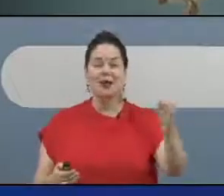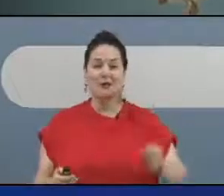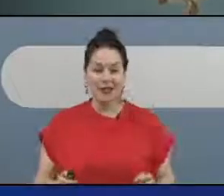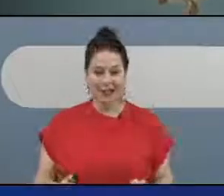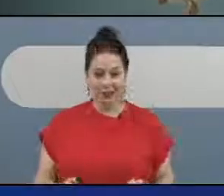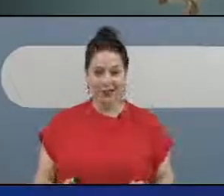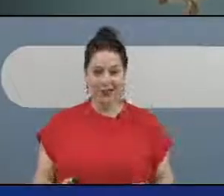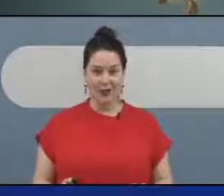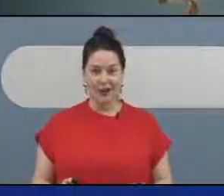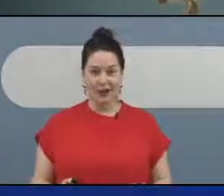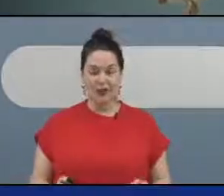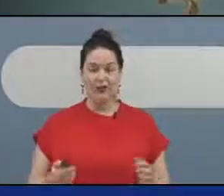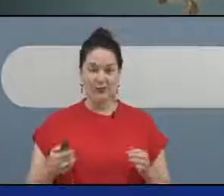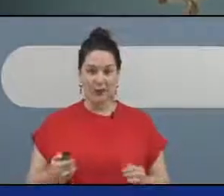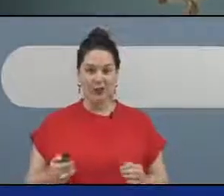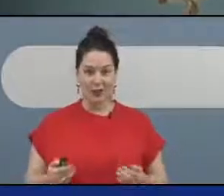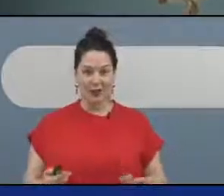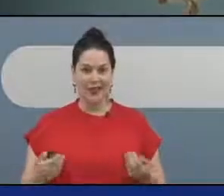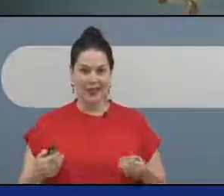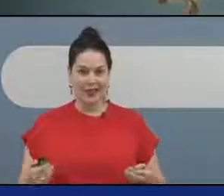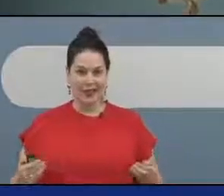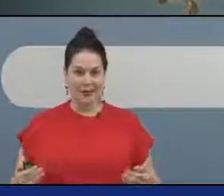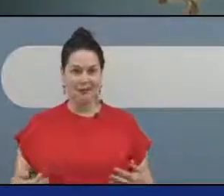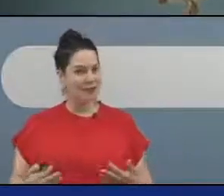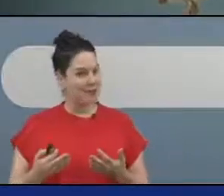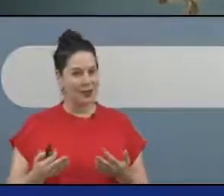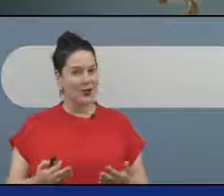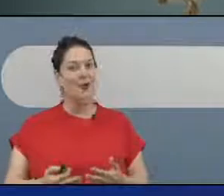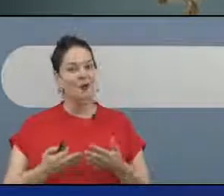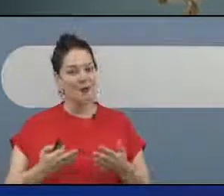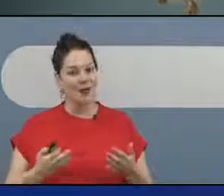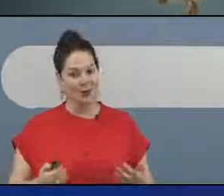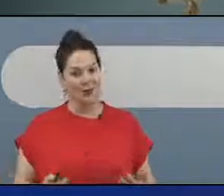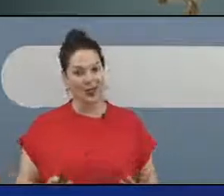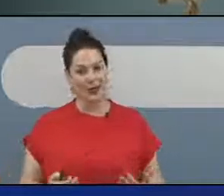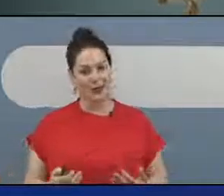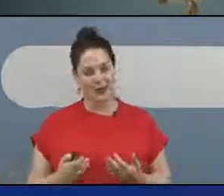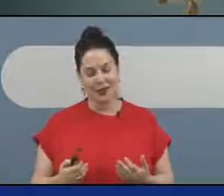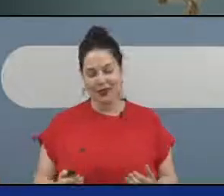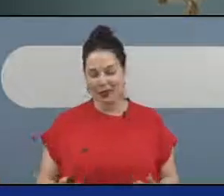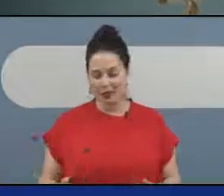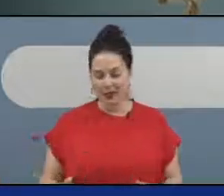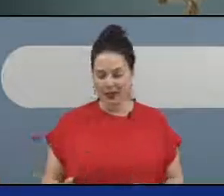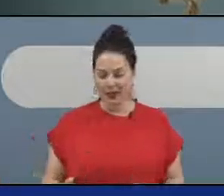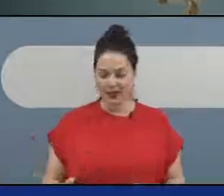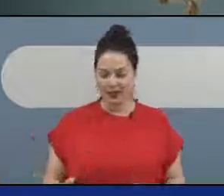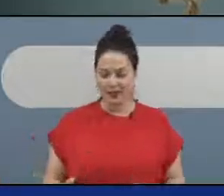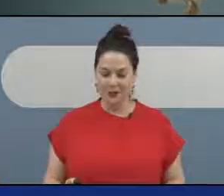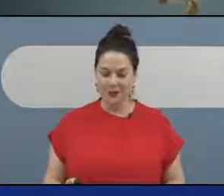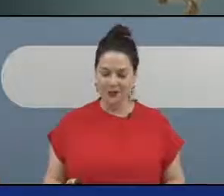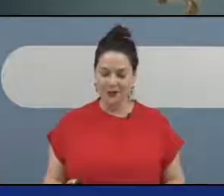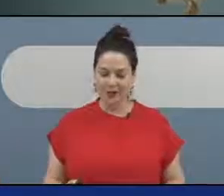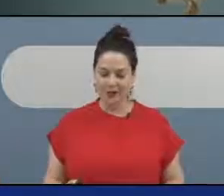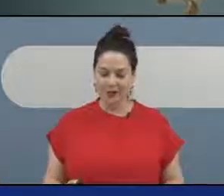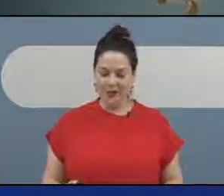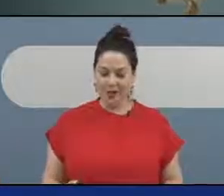ציפור שמלמנת את הגוזל שלה לעוף, אבל זה מאוד שונה כי זה אדם והבן שלו ממש לא יודע לעוף, זה לא חלק מה-DNA